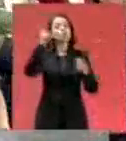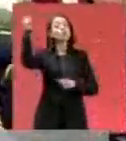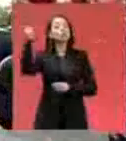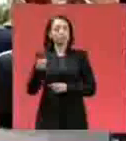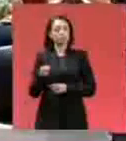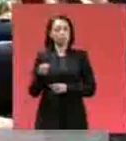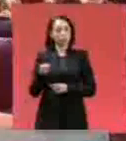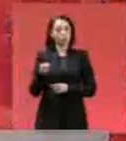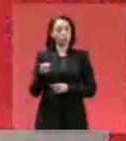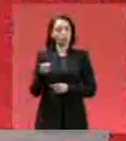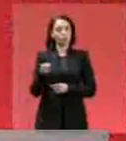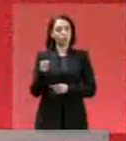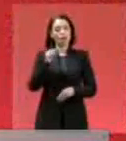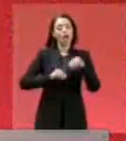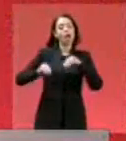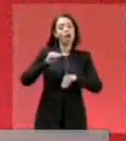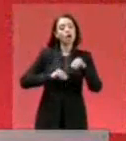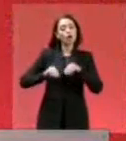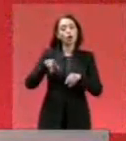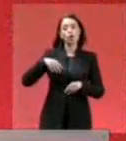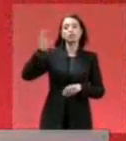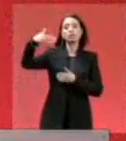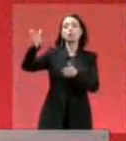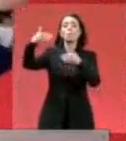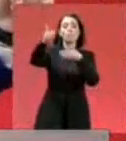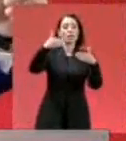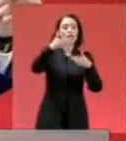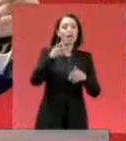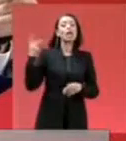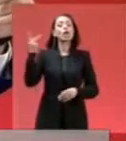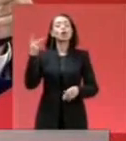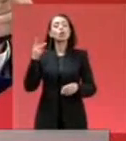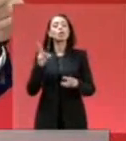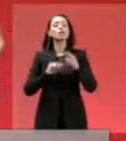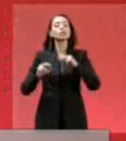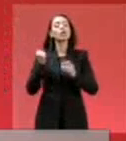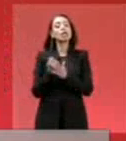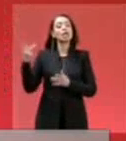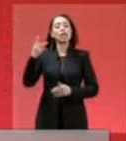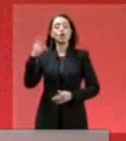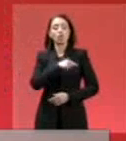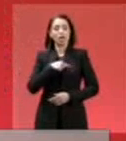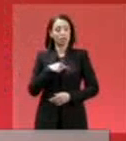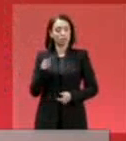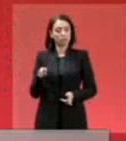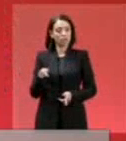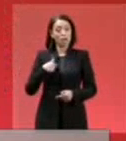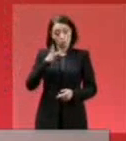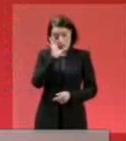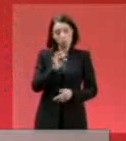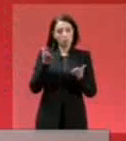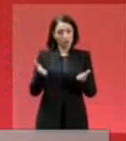80% των εκλογικών μας τμήματων κοινοτικά συμβούλια και κοινοτάρχες. Και είναι